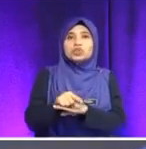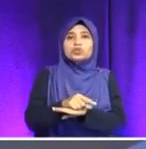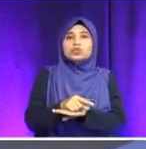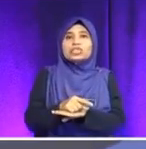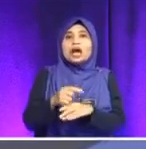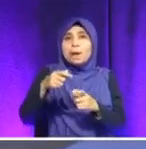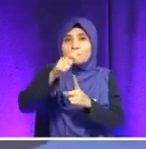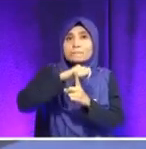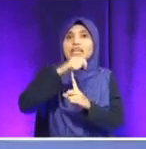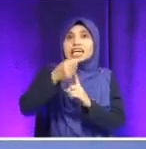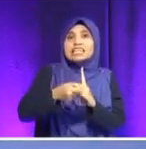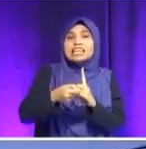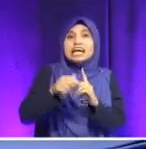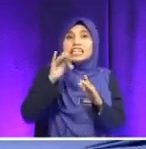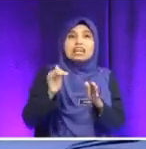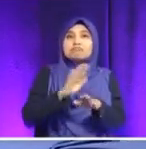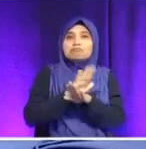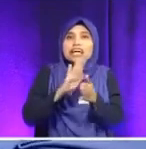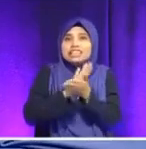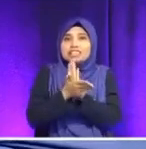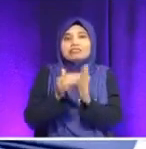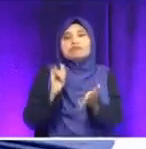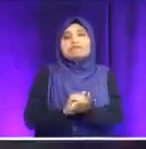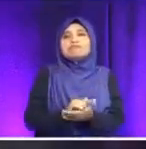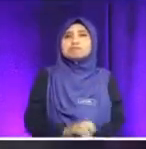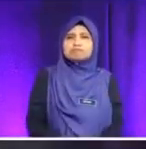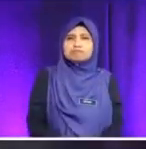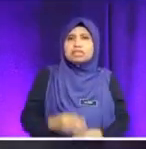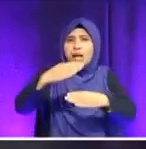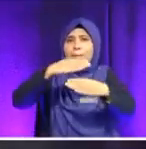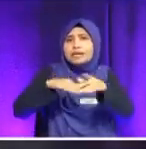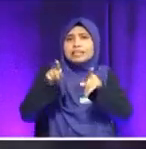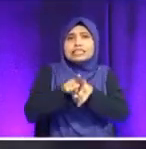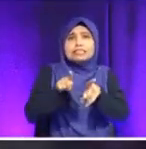kan. Baik cikgu. Okey. Lipatan dia sama juga.